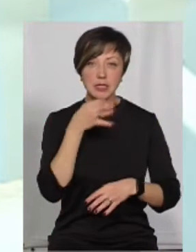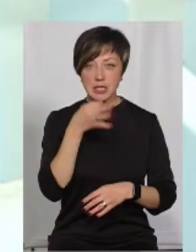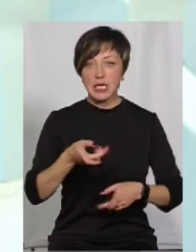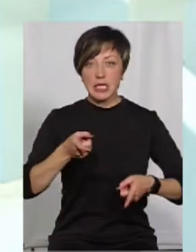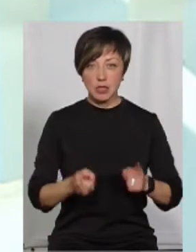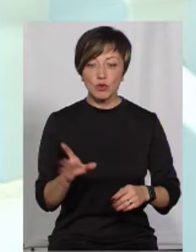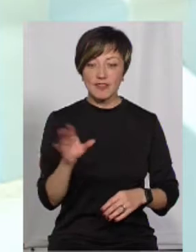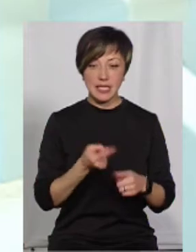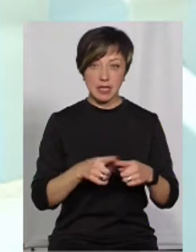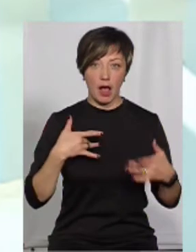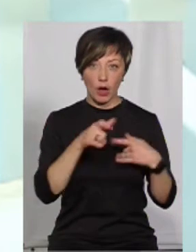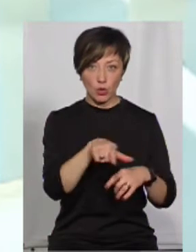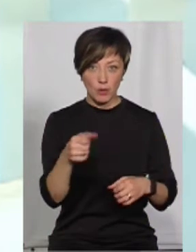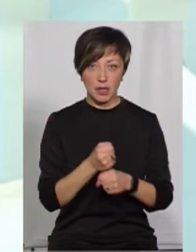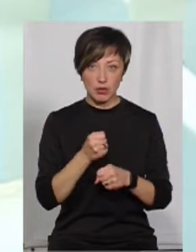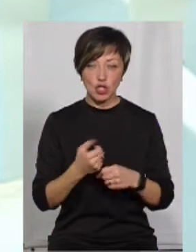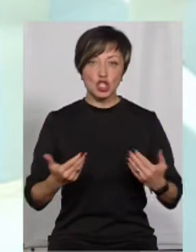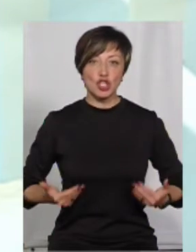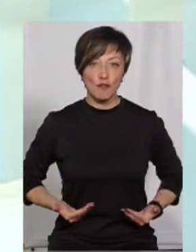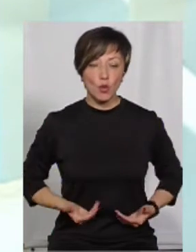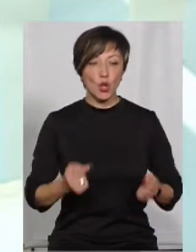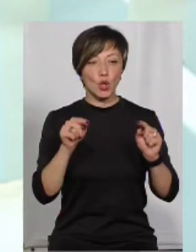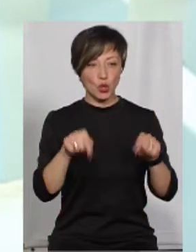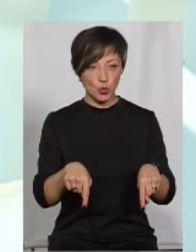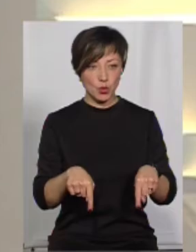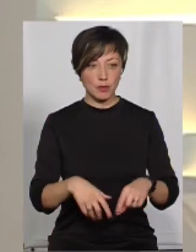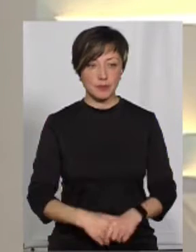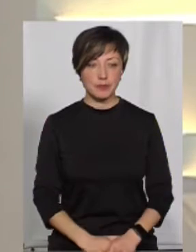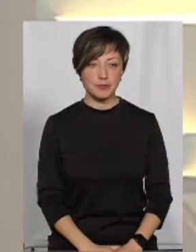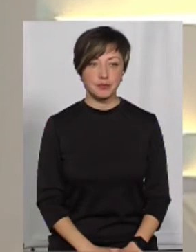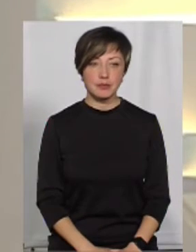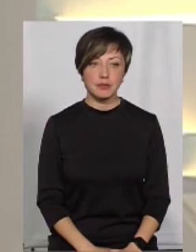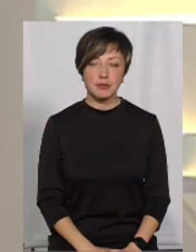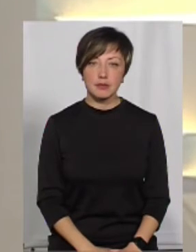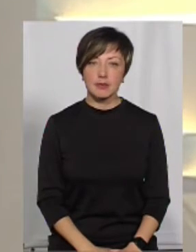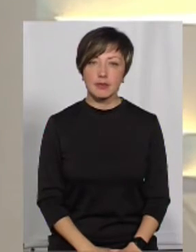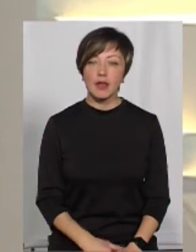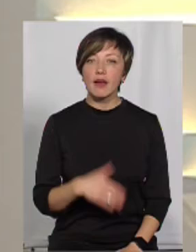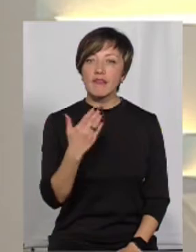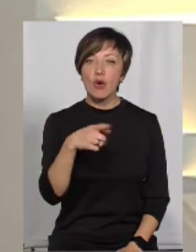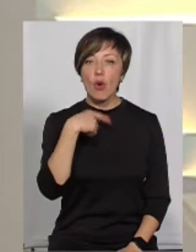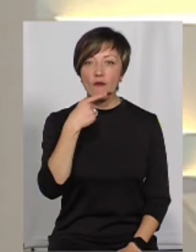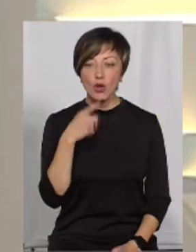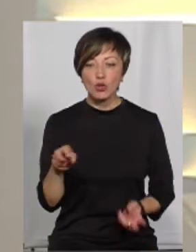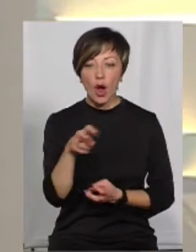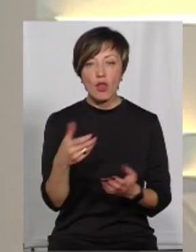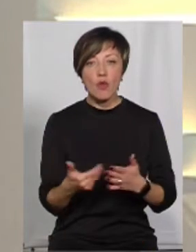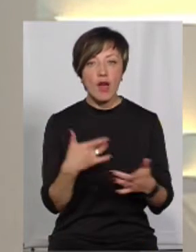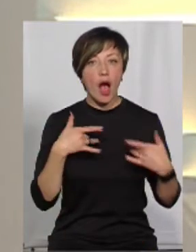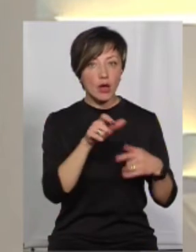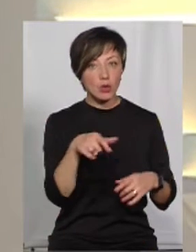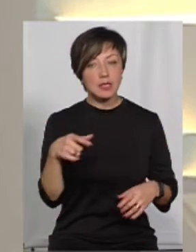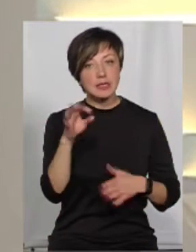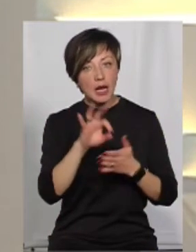так, дійсно, всі ці актори, які працюють, вони живуть тут. А от ви говорите про те, що шукаються нових акторів, і